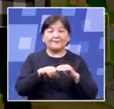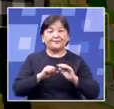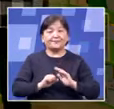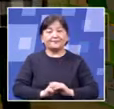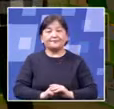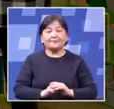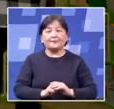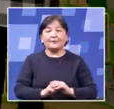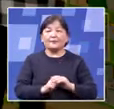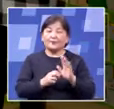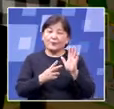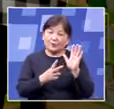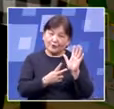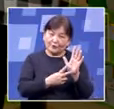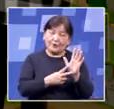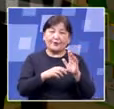6